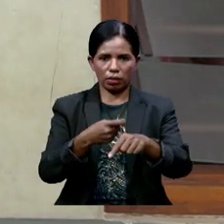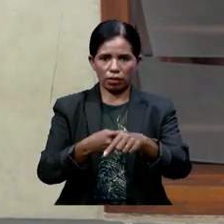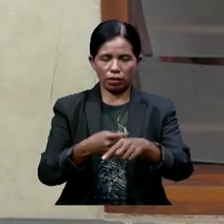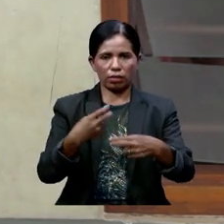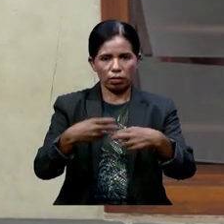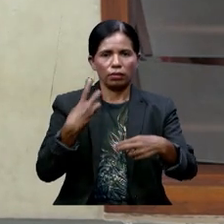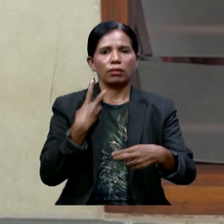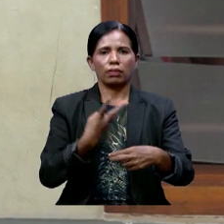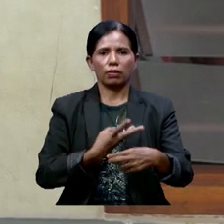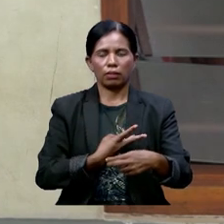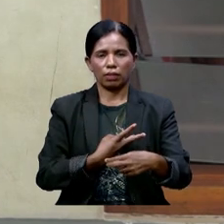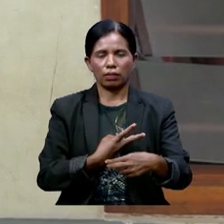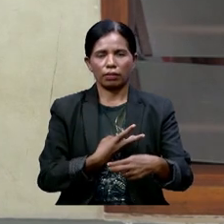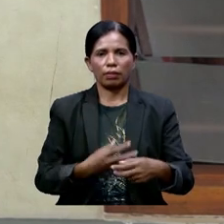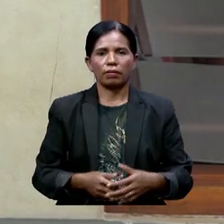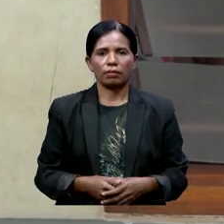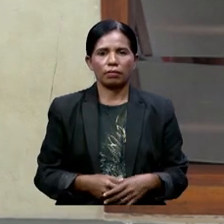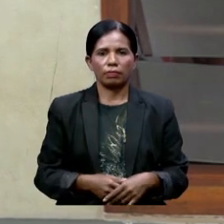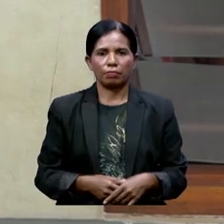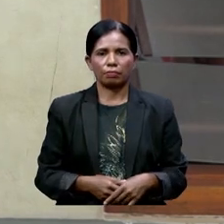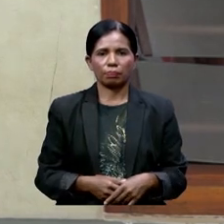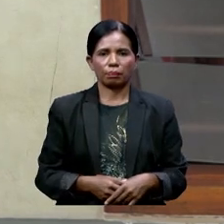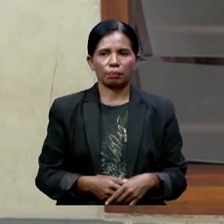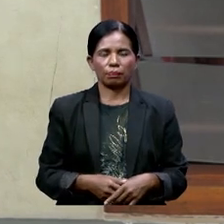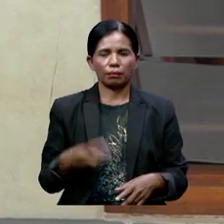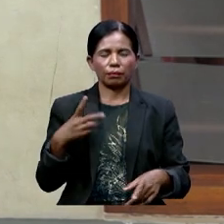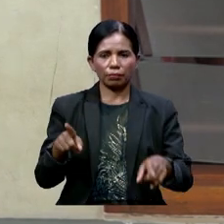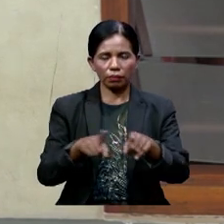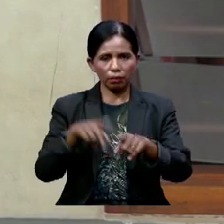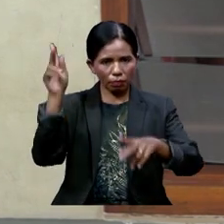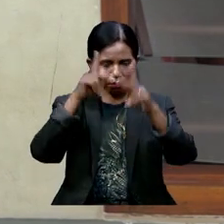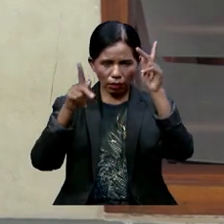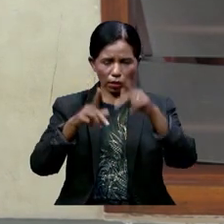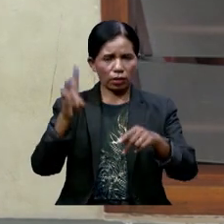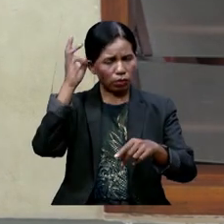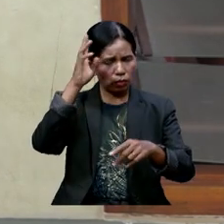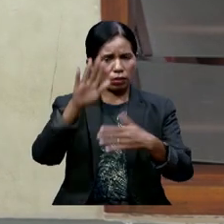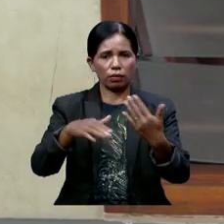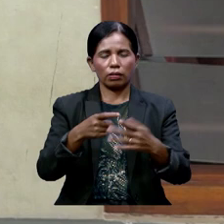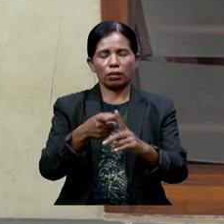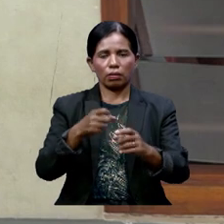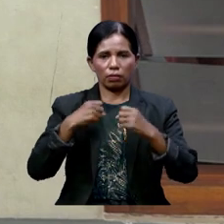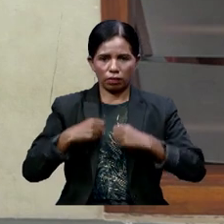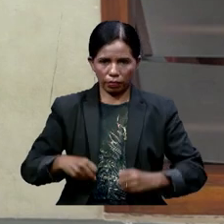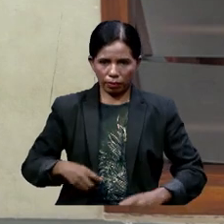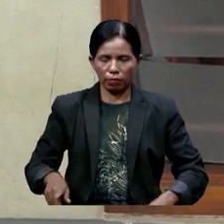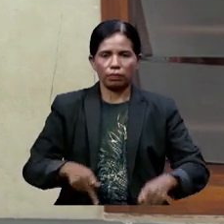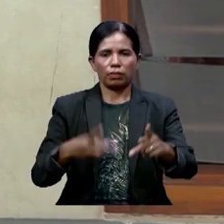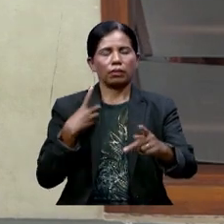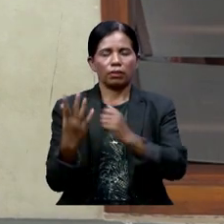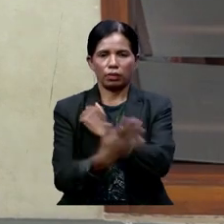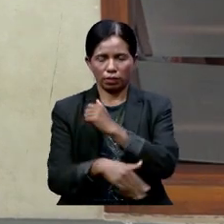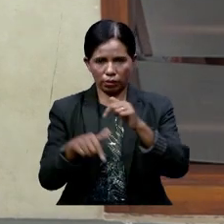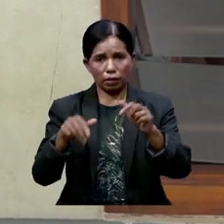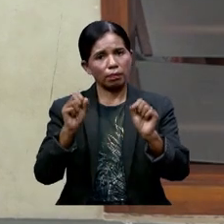ta. Jadi ni ita ansang kasus itu perkupa dunia tambah efek Saudi publiku ya itu ni rai larang.